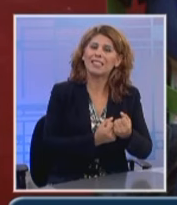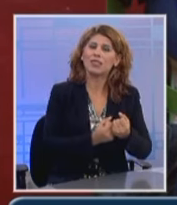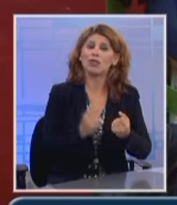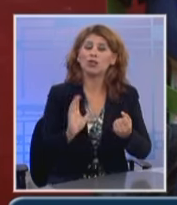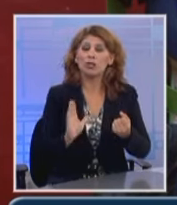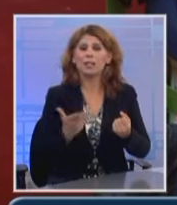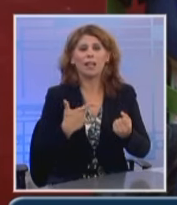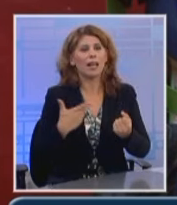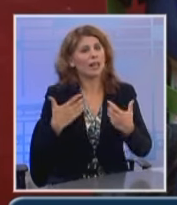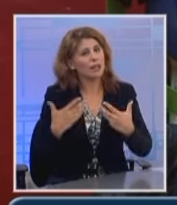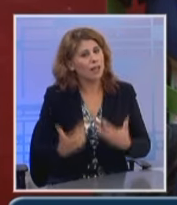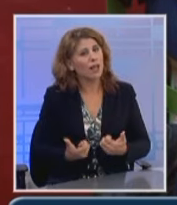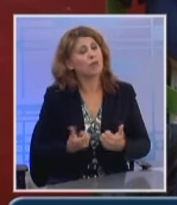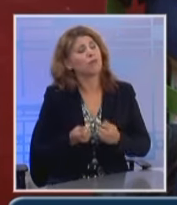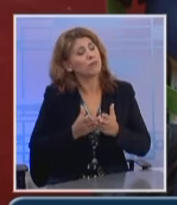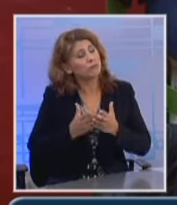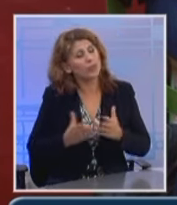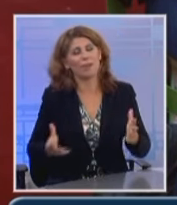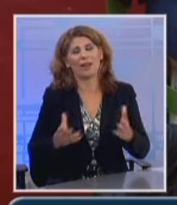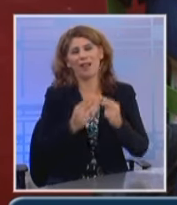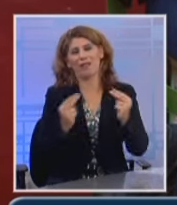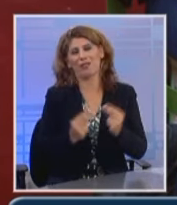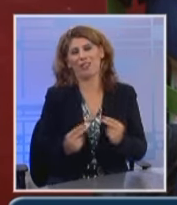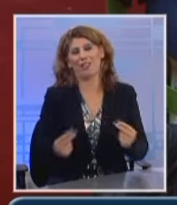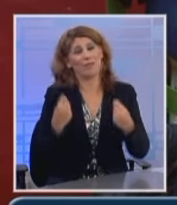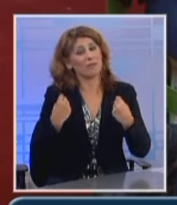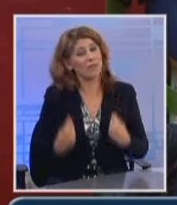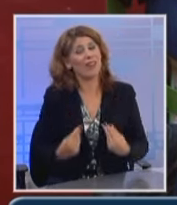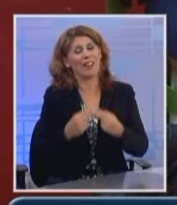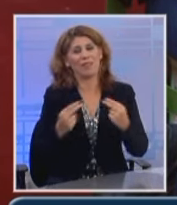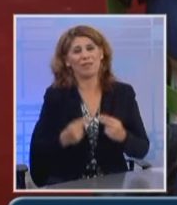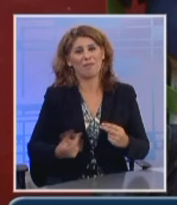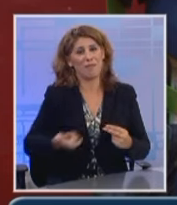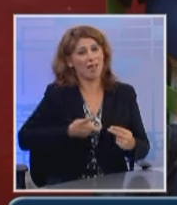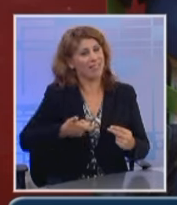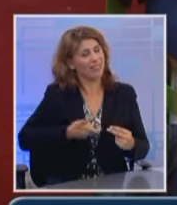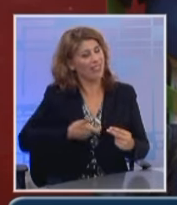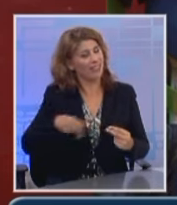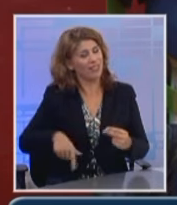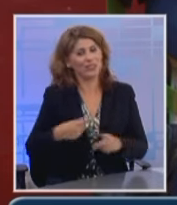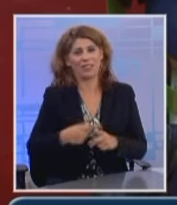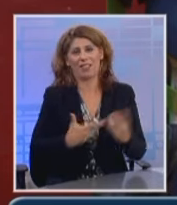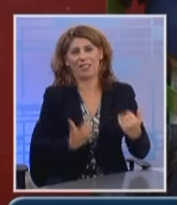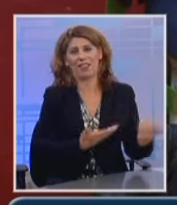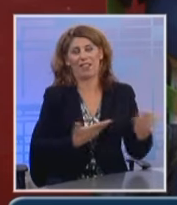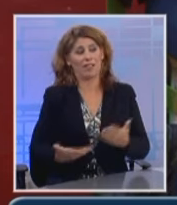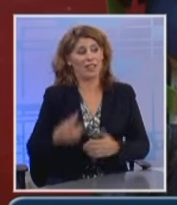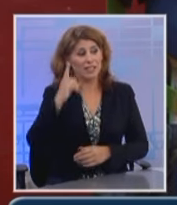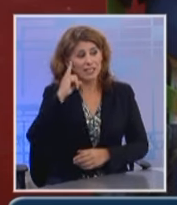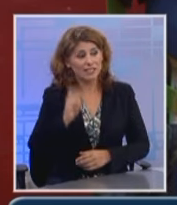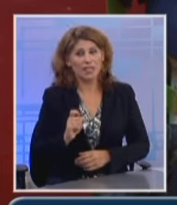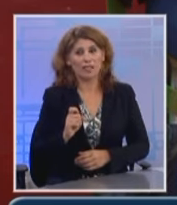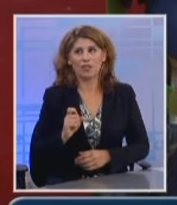ούτως ώστε να φέρουμε ακόμα μεγαλύτερες επιδόσεις και ακόμα περισσότερα μετάλλια στη χώρα μας. Γνωρίζω ότι